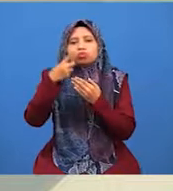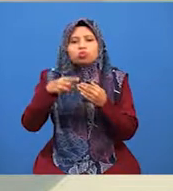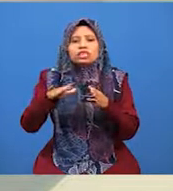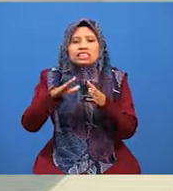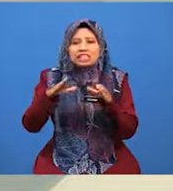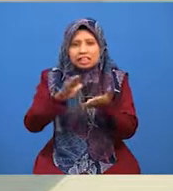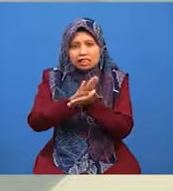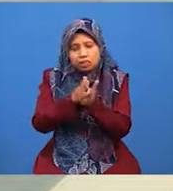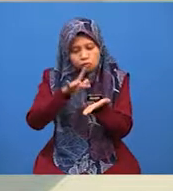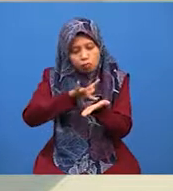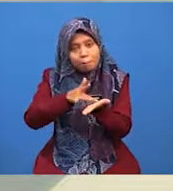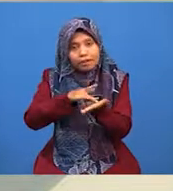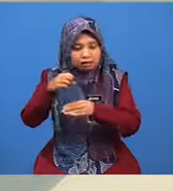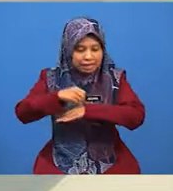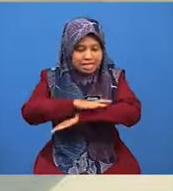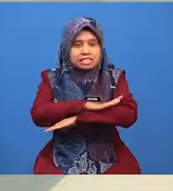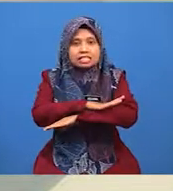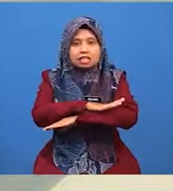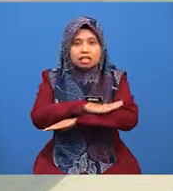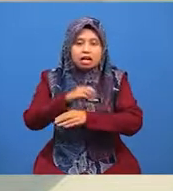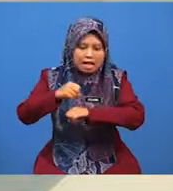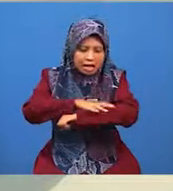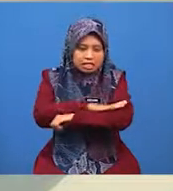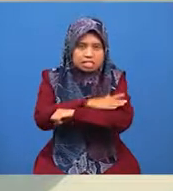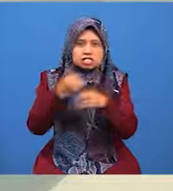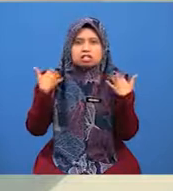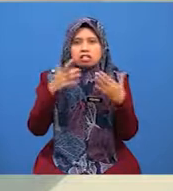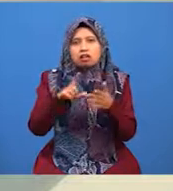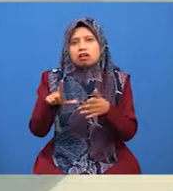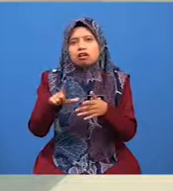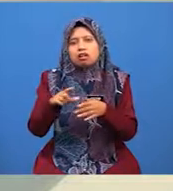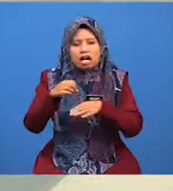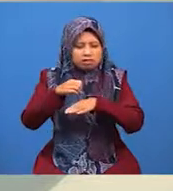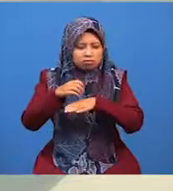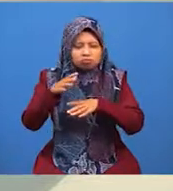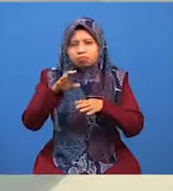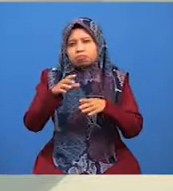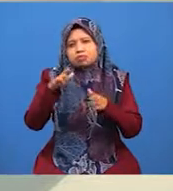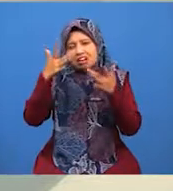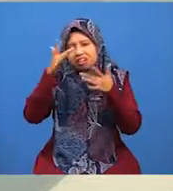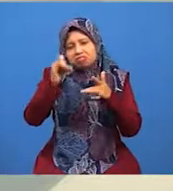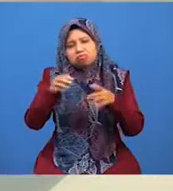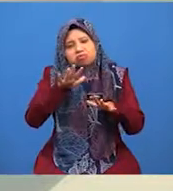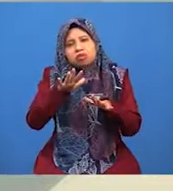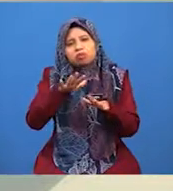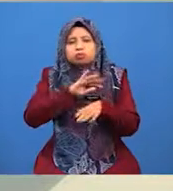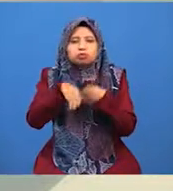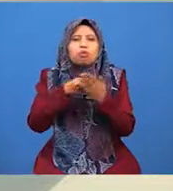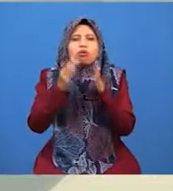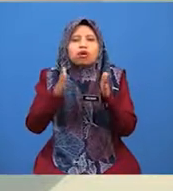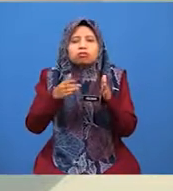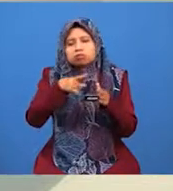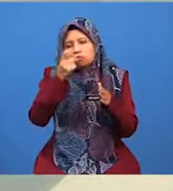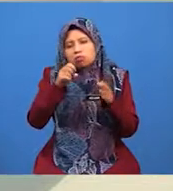kanser. Kanser merupakan penyakit yang amat digeruni kerana